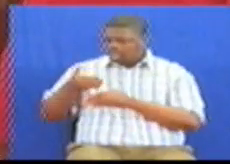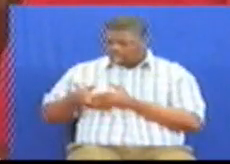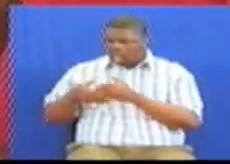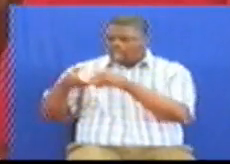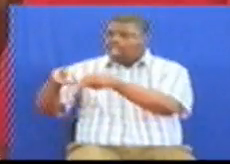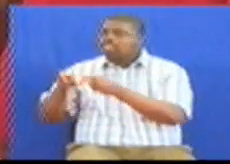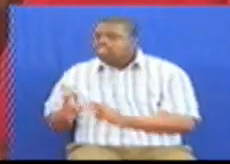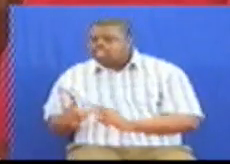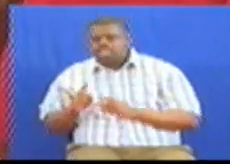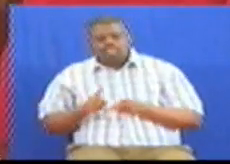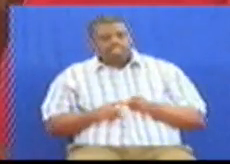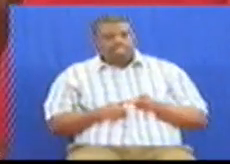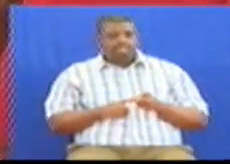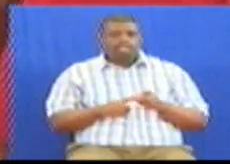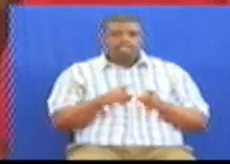amejenga umeme